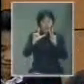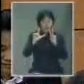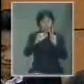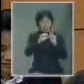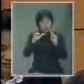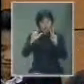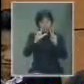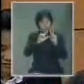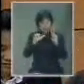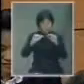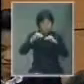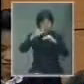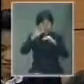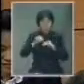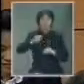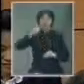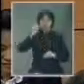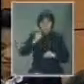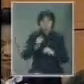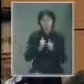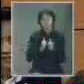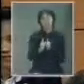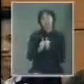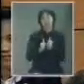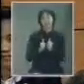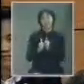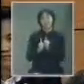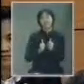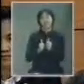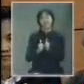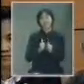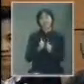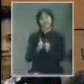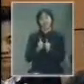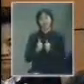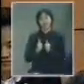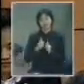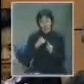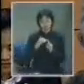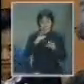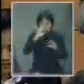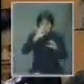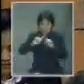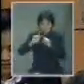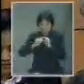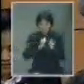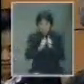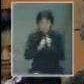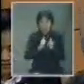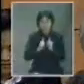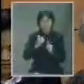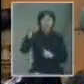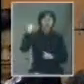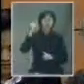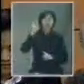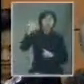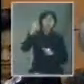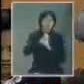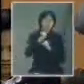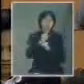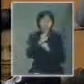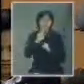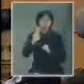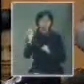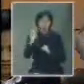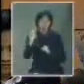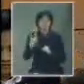มูลอีออกชั่นครับต้องเปิดประมูลทักษิณเขาวางระบบไว้แล้วต้องประมูลโดยระบบ